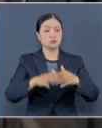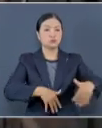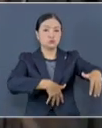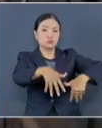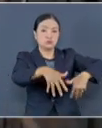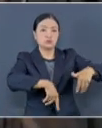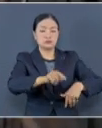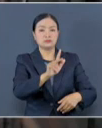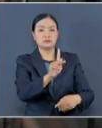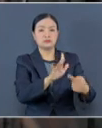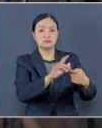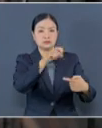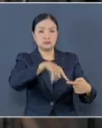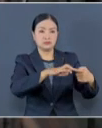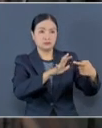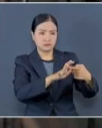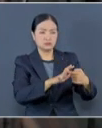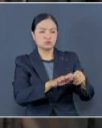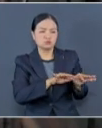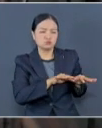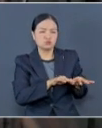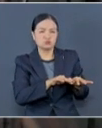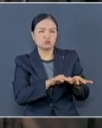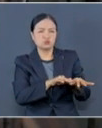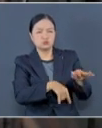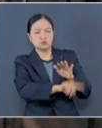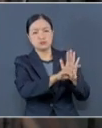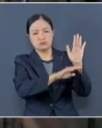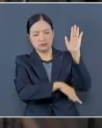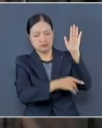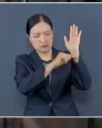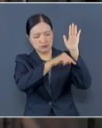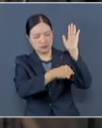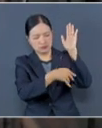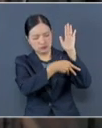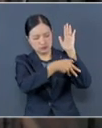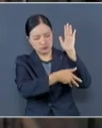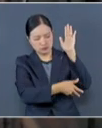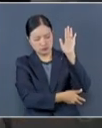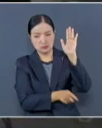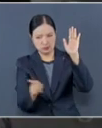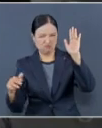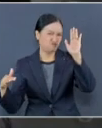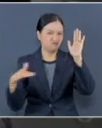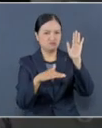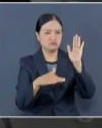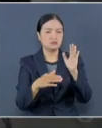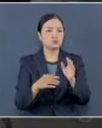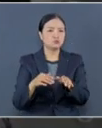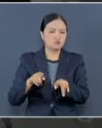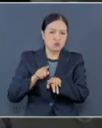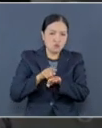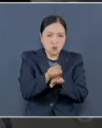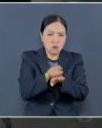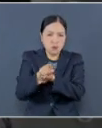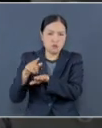เนี่ยนะครับอพยพออกไปทางตอนใต้ก่อนที่กองทัพอิสราเอลจะเริ่มโจมตีทางภาคพื้นดินแล้วนะครับโดยเมื่อวันอาทิตย์ที่ผ่านมาครับรถถังแล้วก็